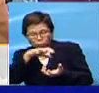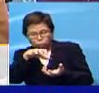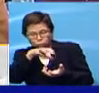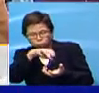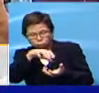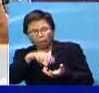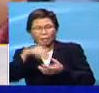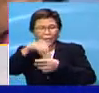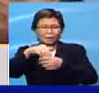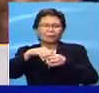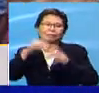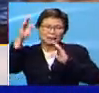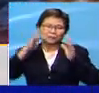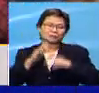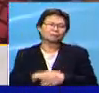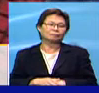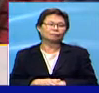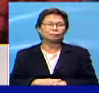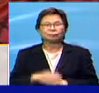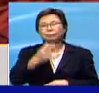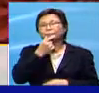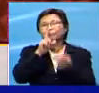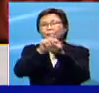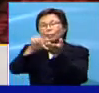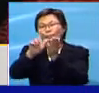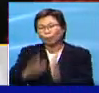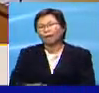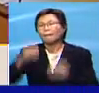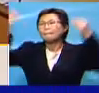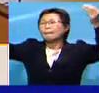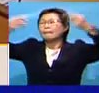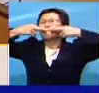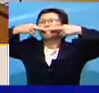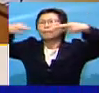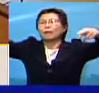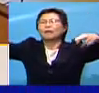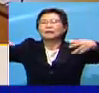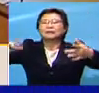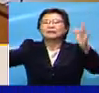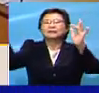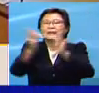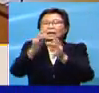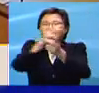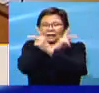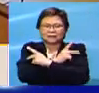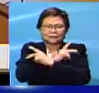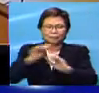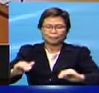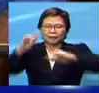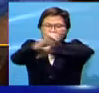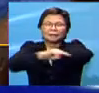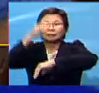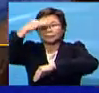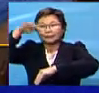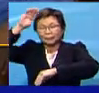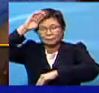konteks negara kita Datuk Seri Ahmad shabri ditemui media selepas Majlis perasmian Jalinan Kasih rakyat peringkat Negeri Perlis di kangar